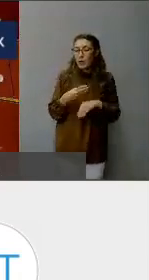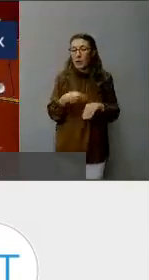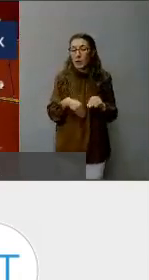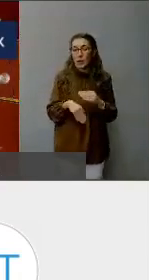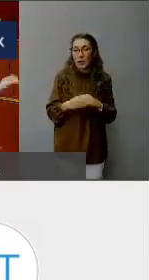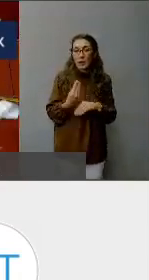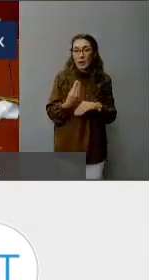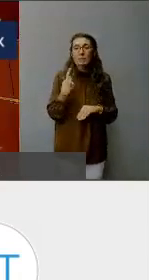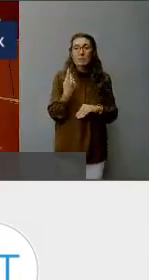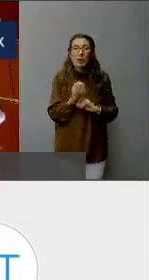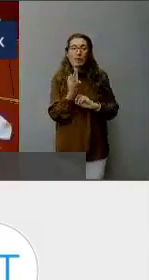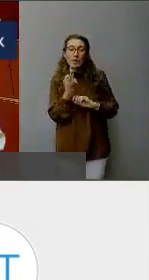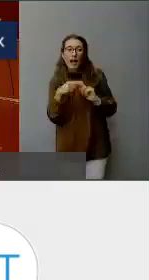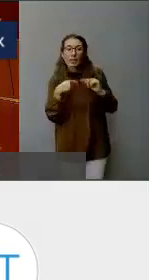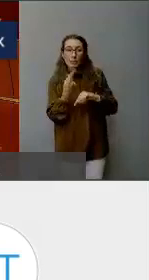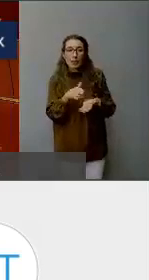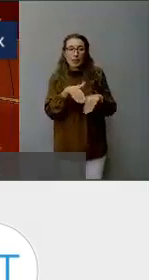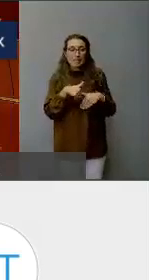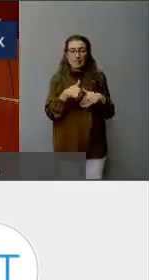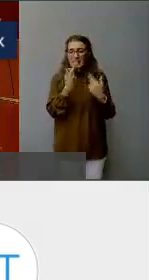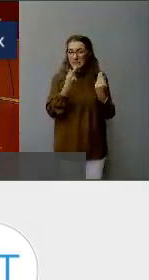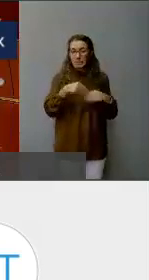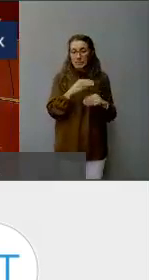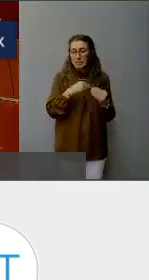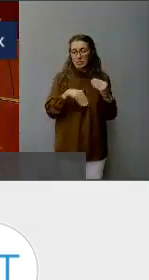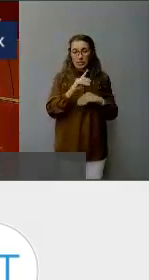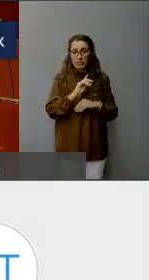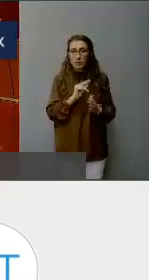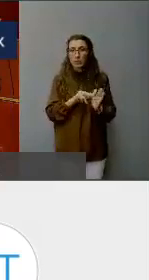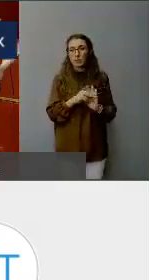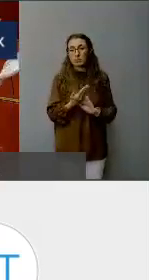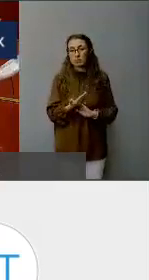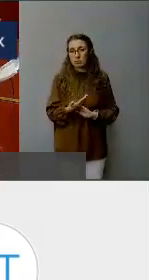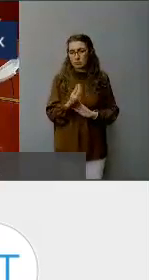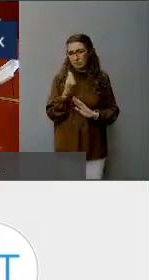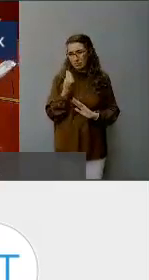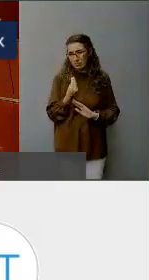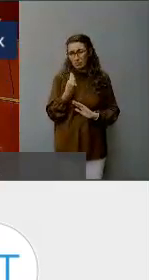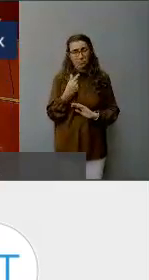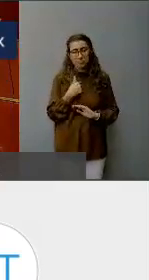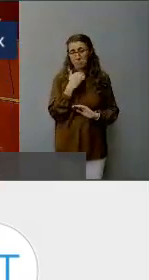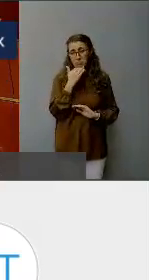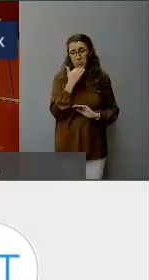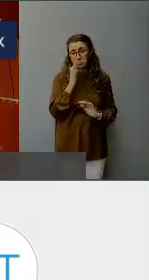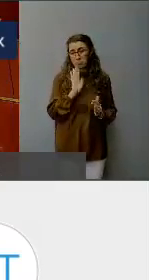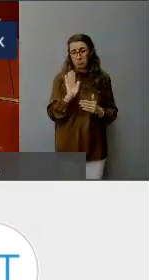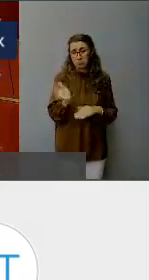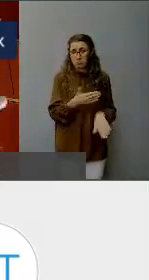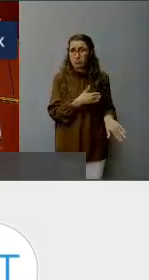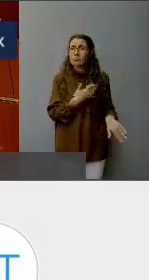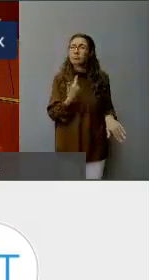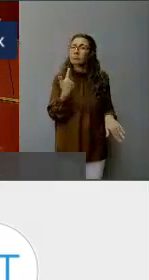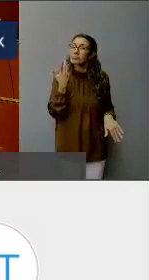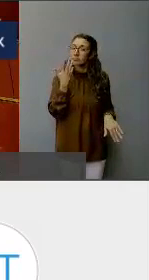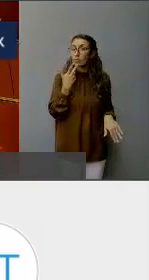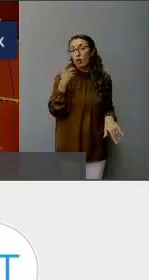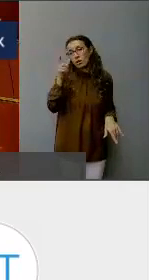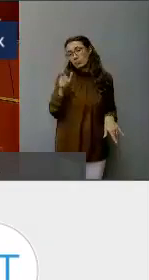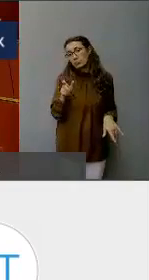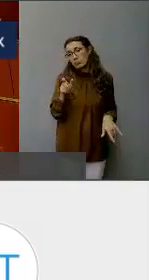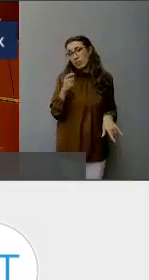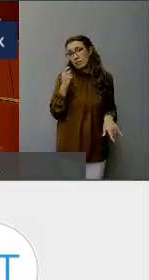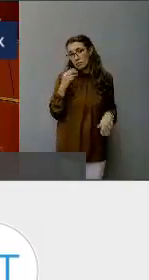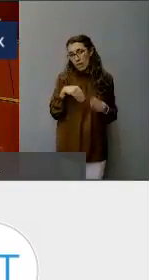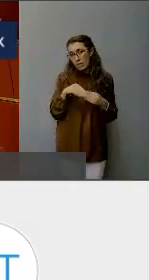adorno e poi magari si astiene quando non partecipa al voto quando passa la delibera la vedo io non voglio entrare ma c'è la volontà di fare un favore campionato viene